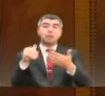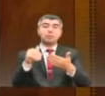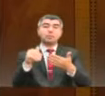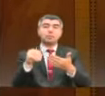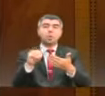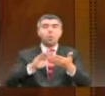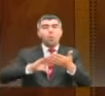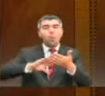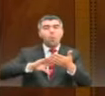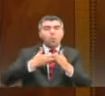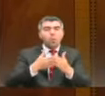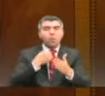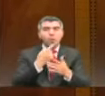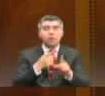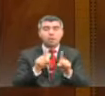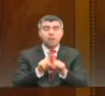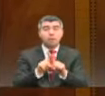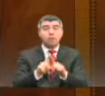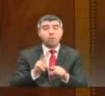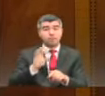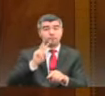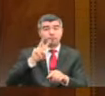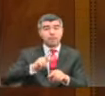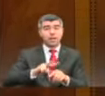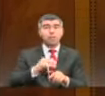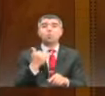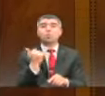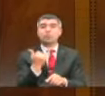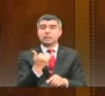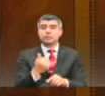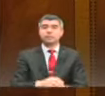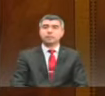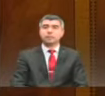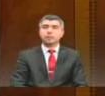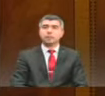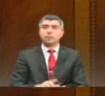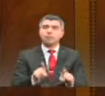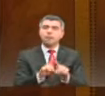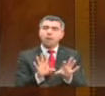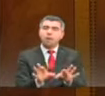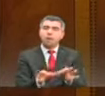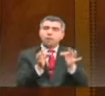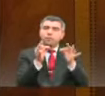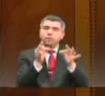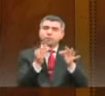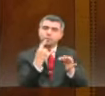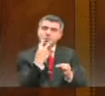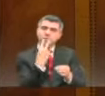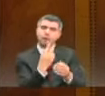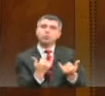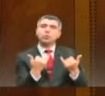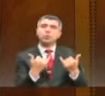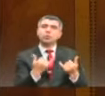السابقة كلها لعبت أدوار وقامت أدوار مهمة جدا في النتائج التي في المستوى الذي وصل إليه المغرب